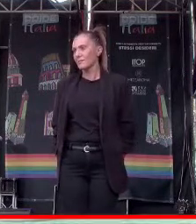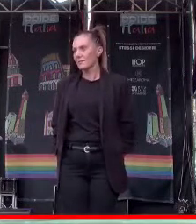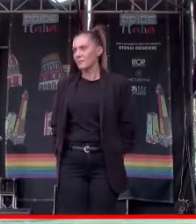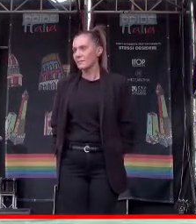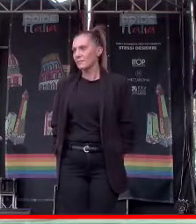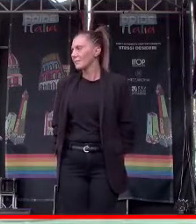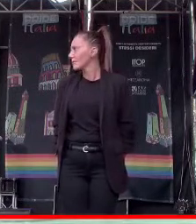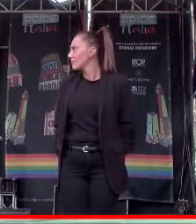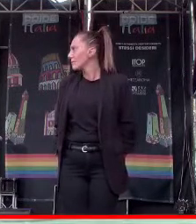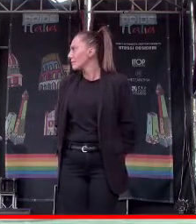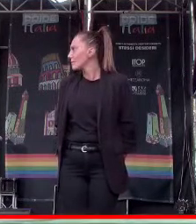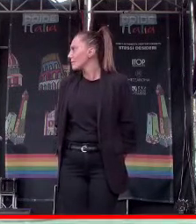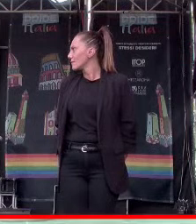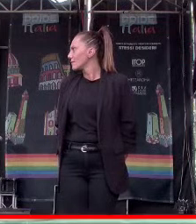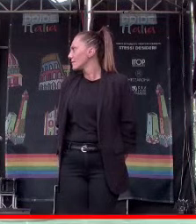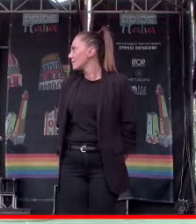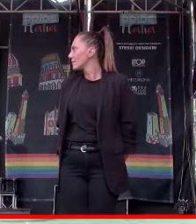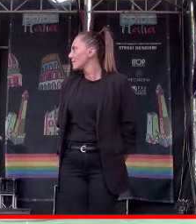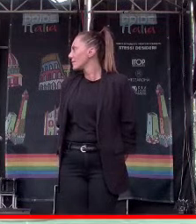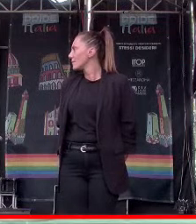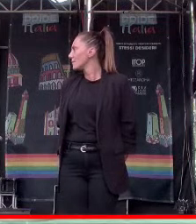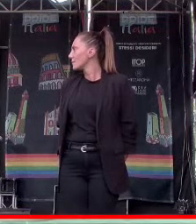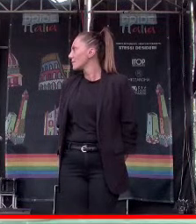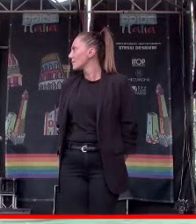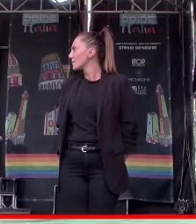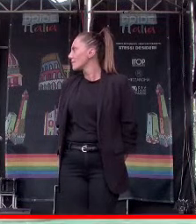No. Sara non si sente.